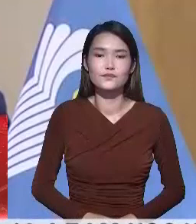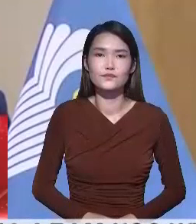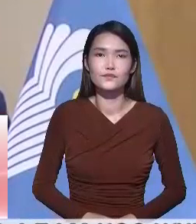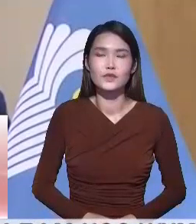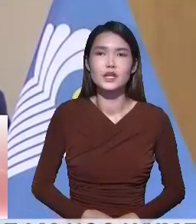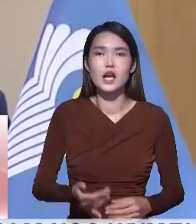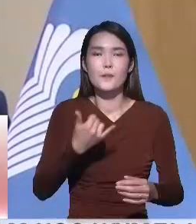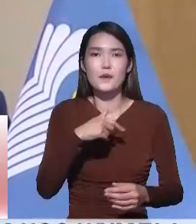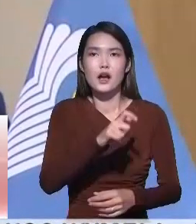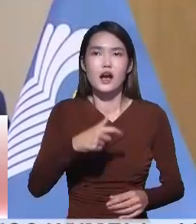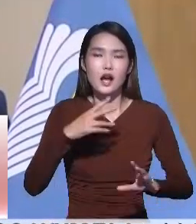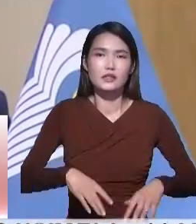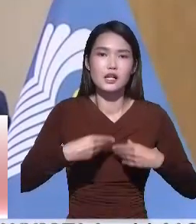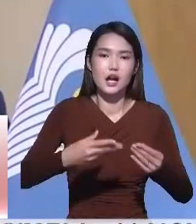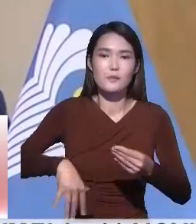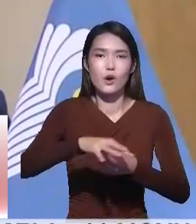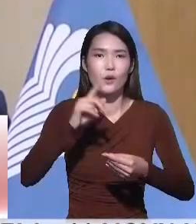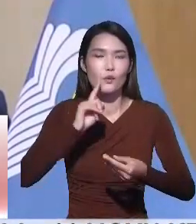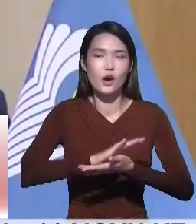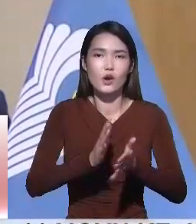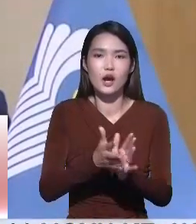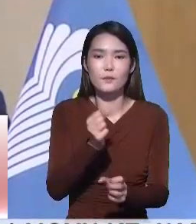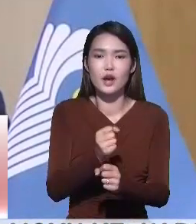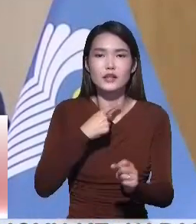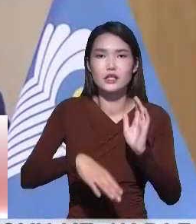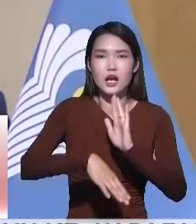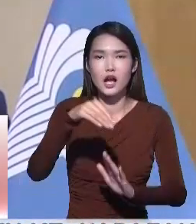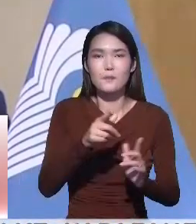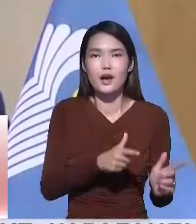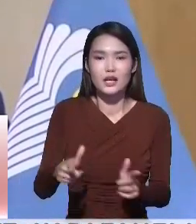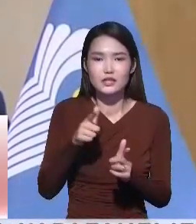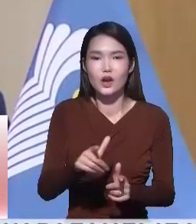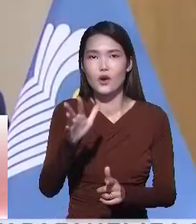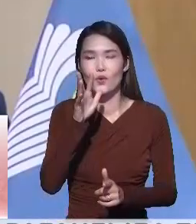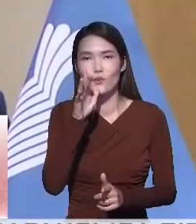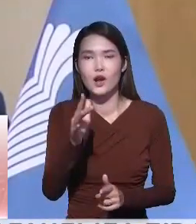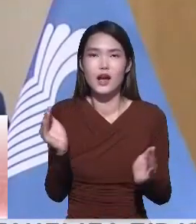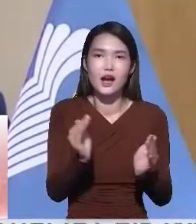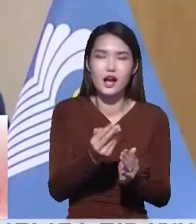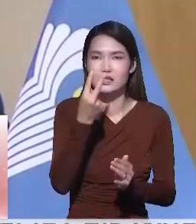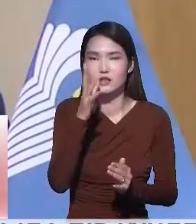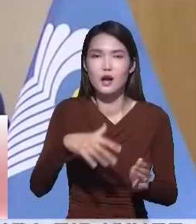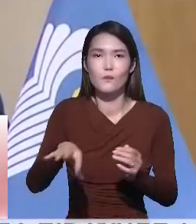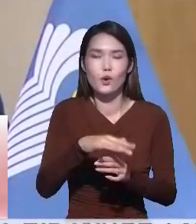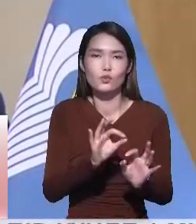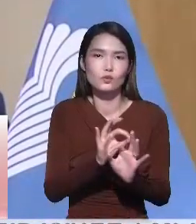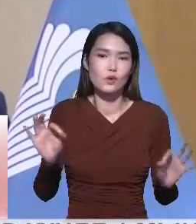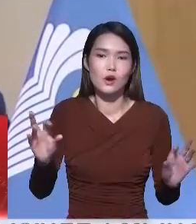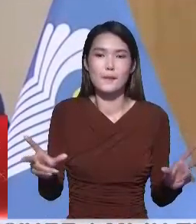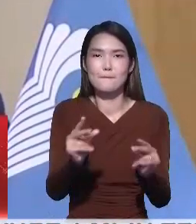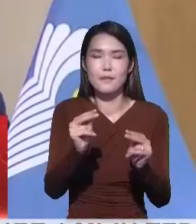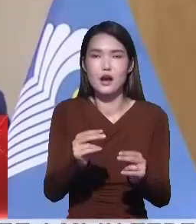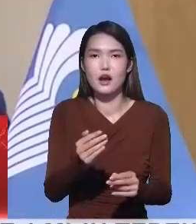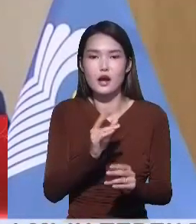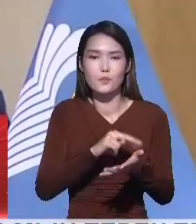Елде халықтың дауыс беру үшін барлық жағдай жасалған. Референдум өткізуге дайындықты уақыты аз болғанына қарамастан бәрі ойдағыдай болды. Сәтті ұйымдастырылған.